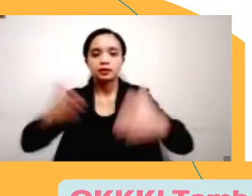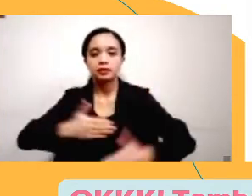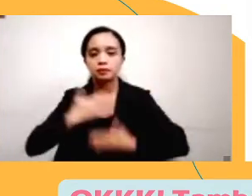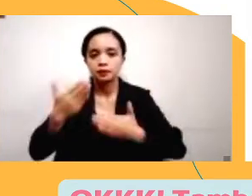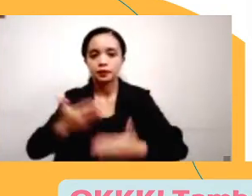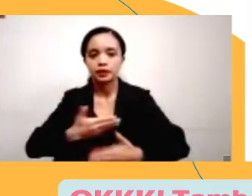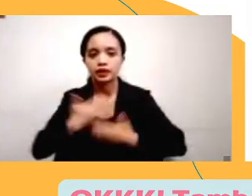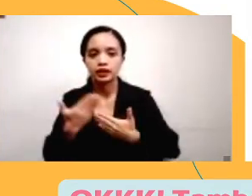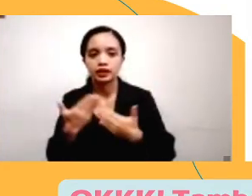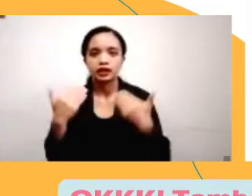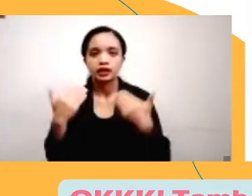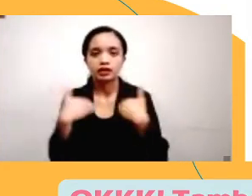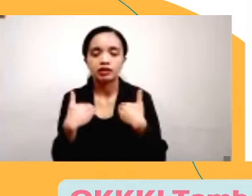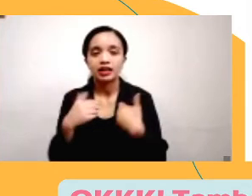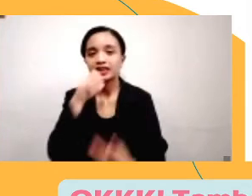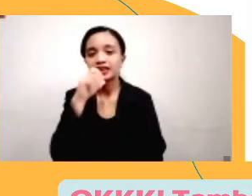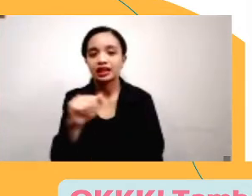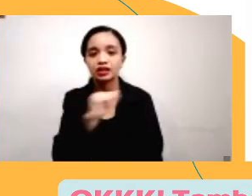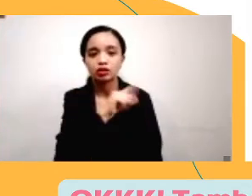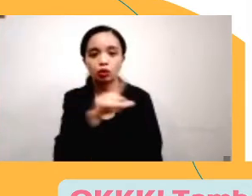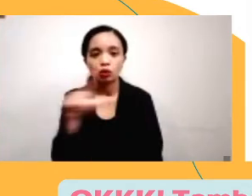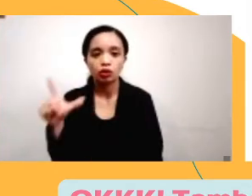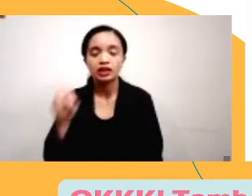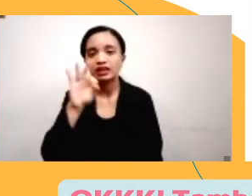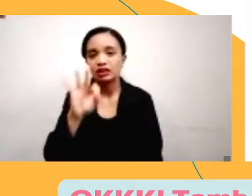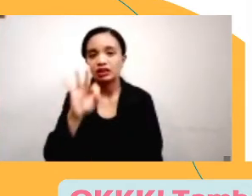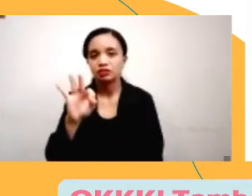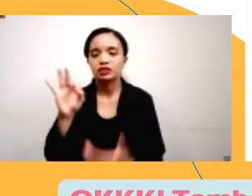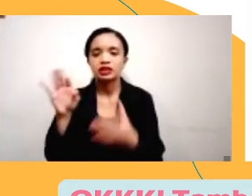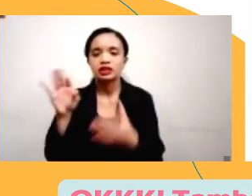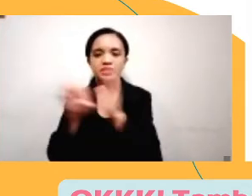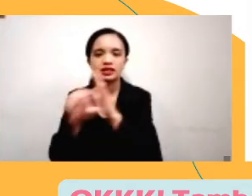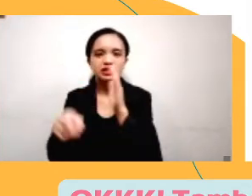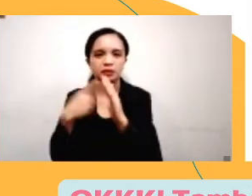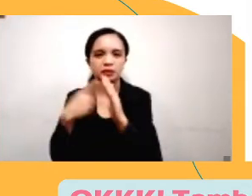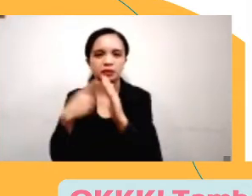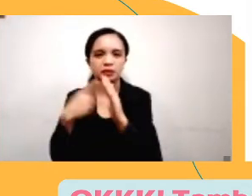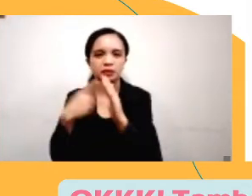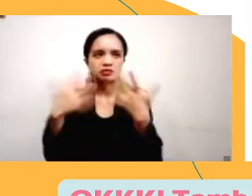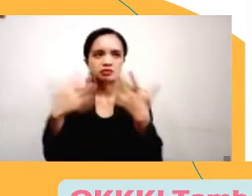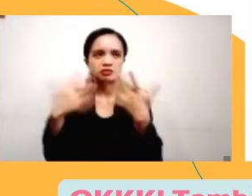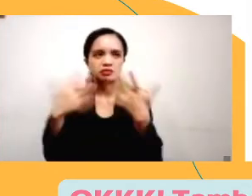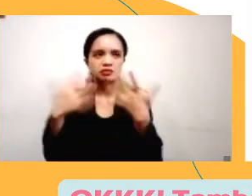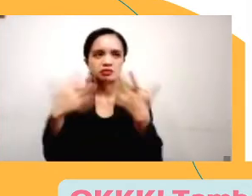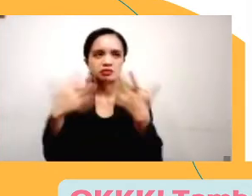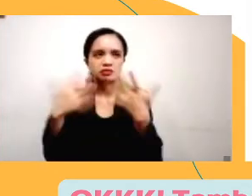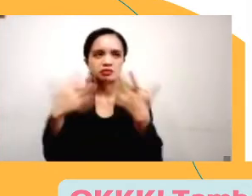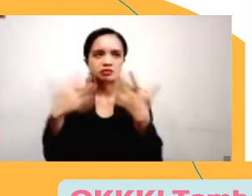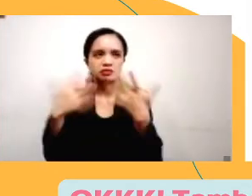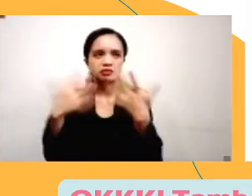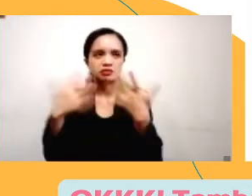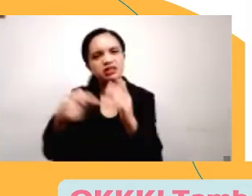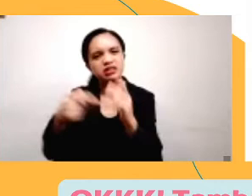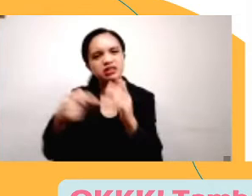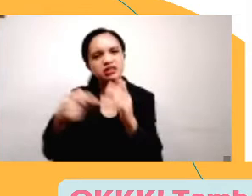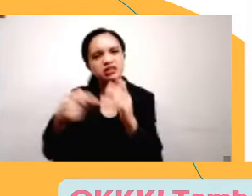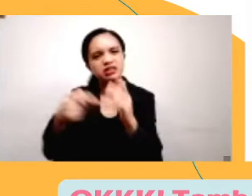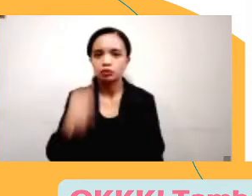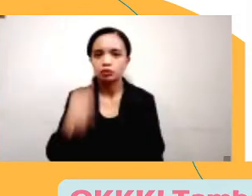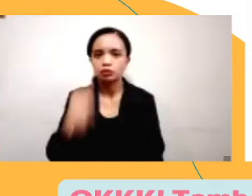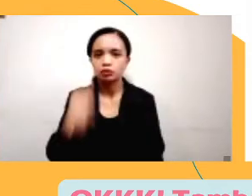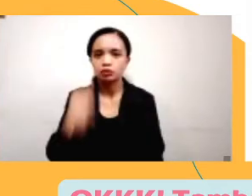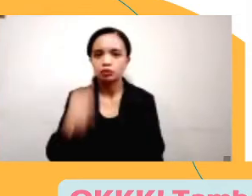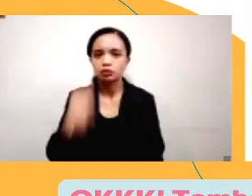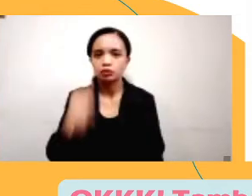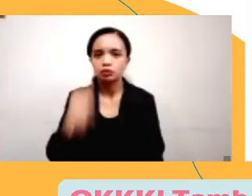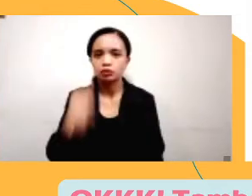tama, no? Hindi lahat, pag naabot mo na, minsan hindi ka pa rin happy, no? You still want something else, no? Sabi ni Antoinette naman, maging